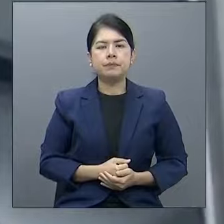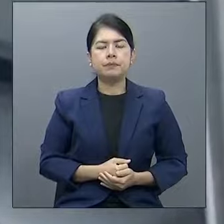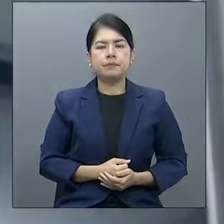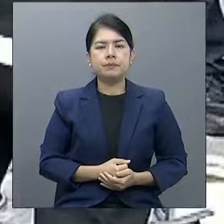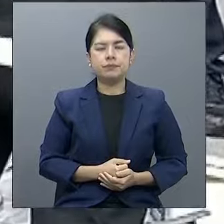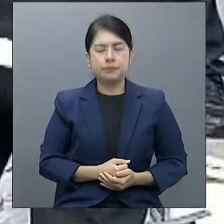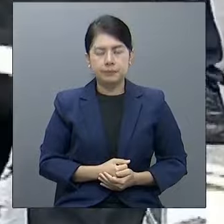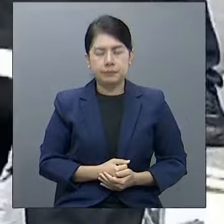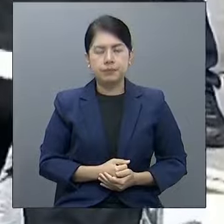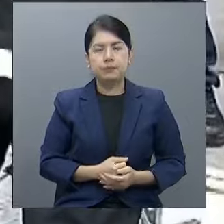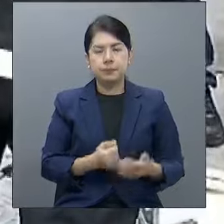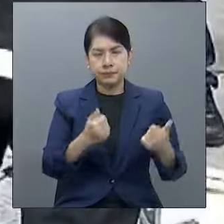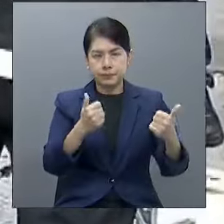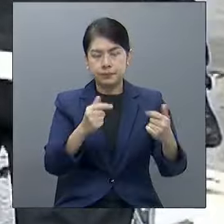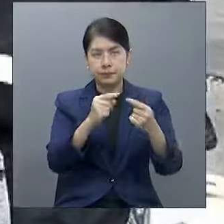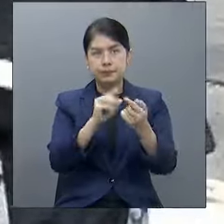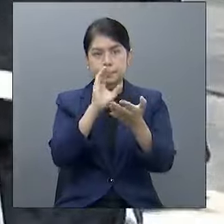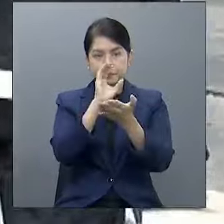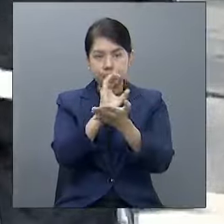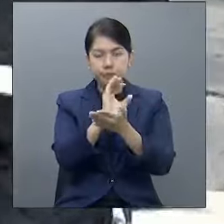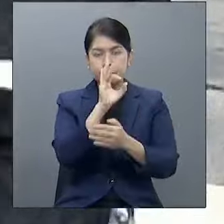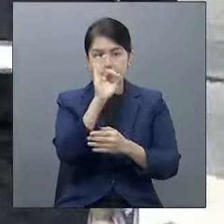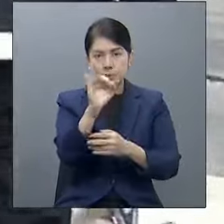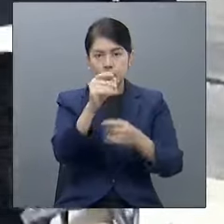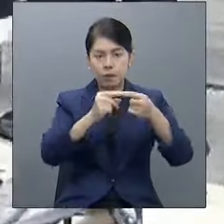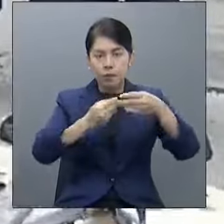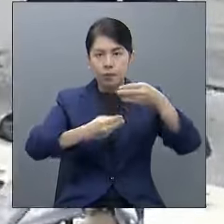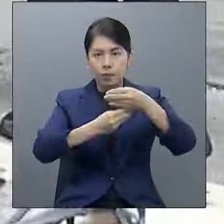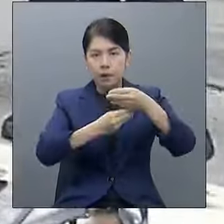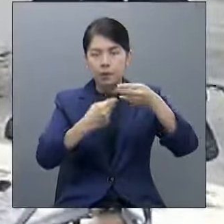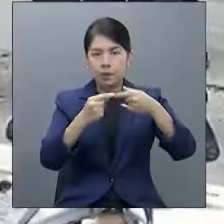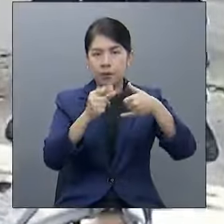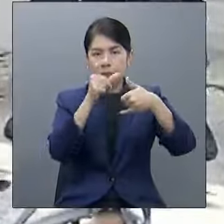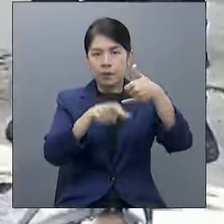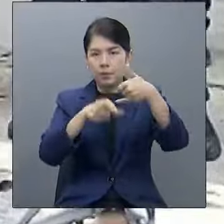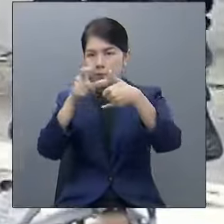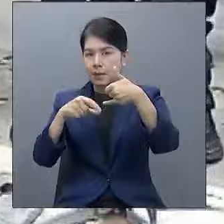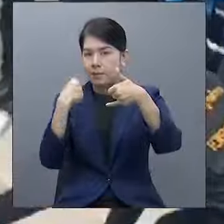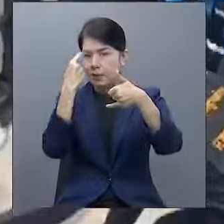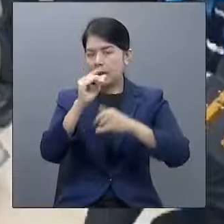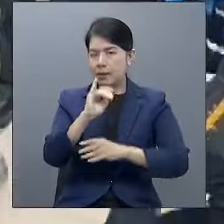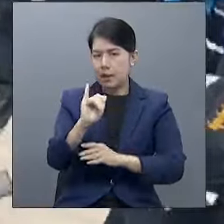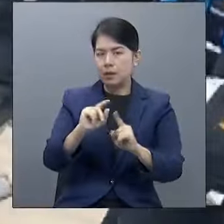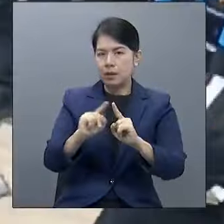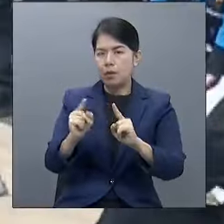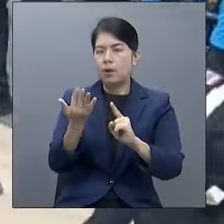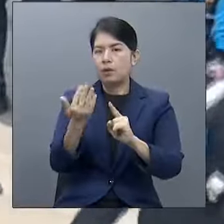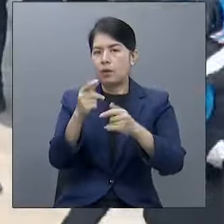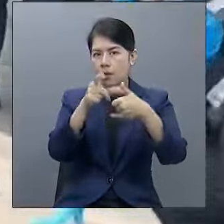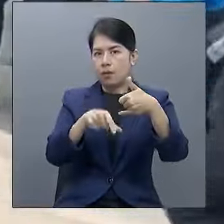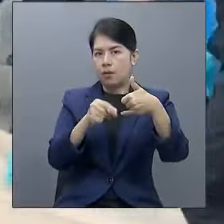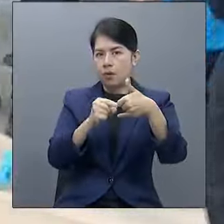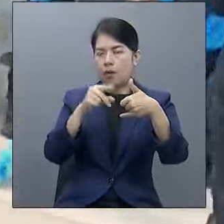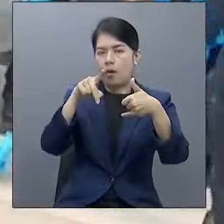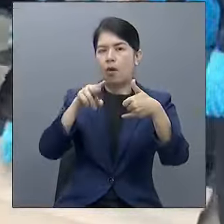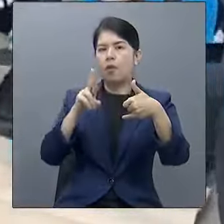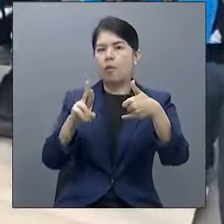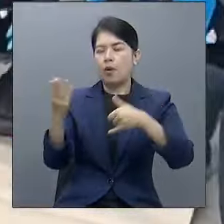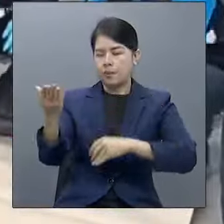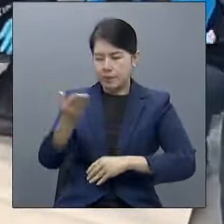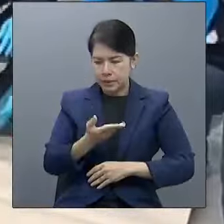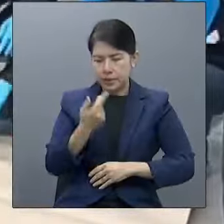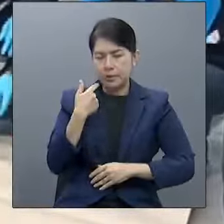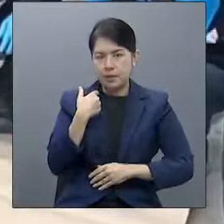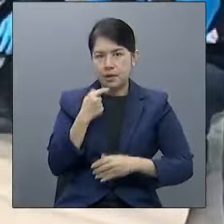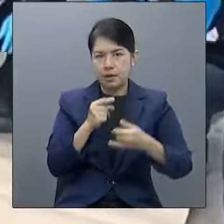ตอนนี้ตำรวจยังไม่แจ้งข้อกล่าวหาเพิ่มเติมกับใครนะคะแต่ว่าจะเรียกภรรยาของผู้เสียชีวิตก็คือนางสาววรรณพรเนี่ยค่ะมาสอบปากคำเพิ่ม